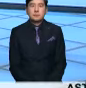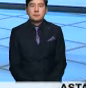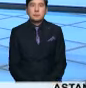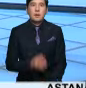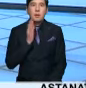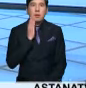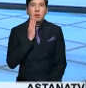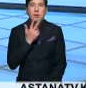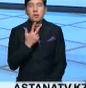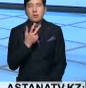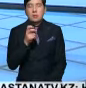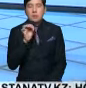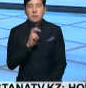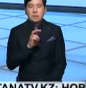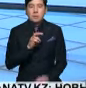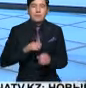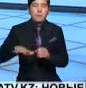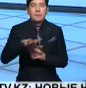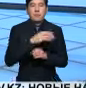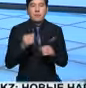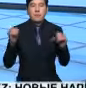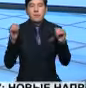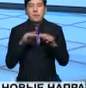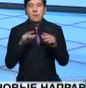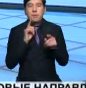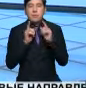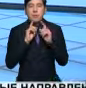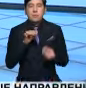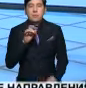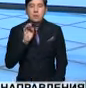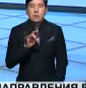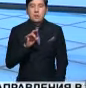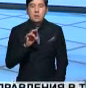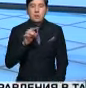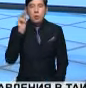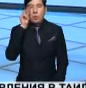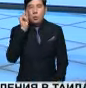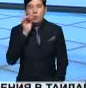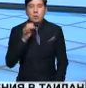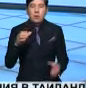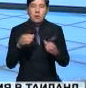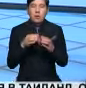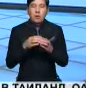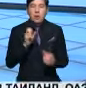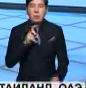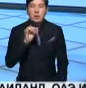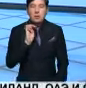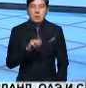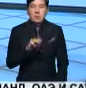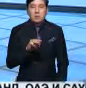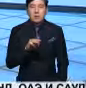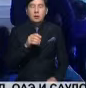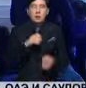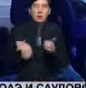Более 300 педагогов со всех регионов страны собрались в столице на кейс-платформе «Мугалим Токс». Ее организовала партия «Аманат». Открытый диалог